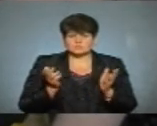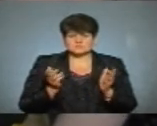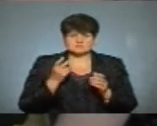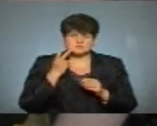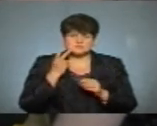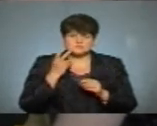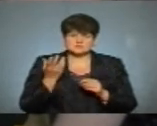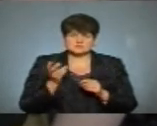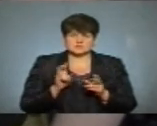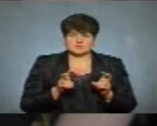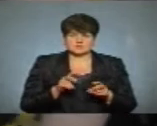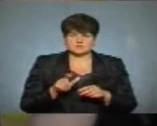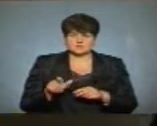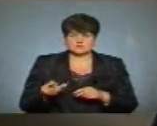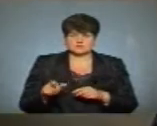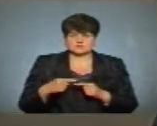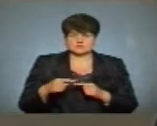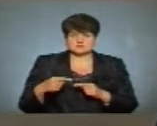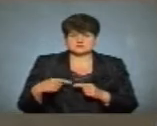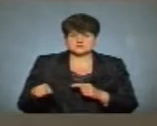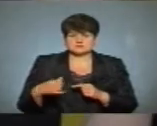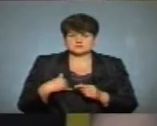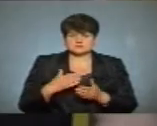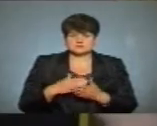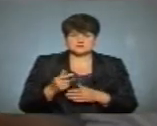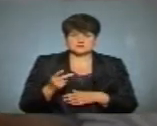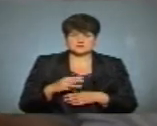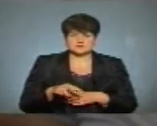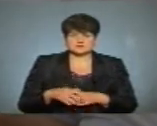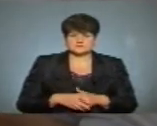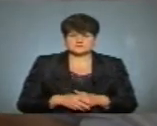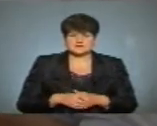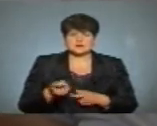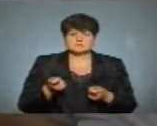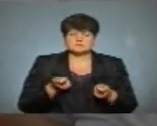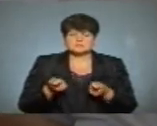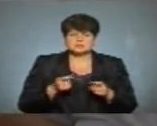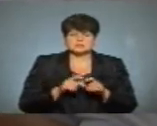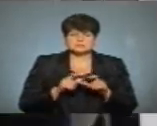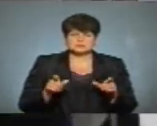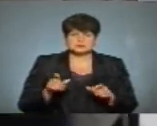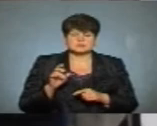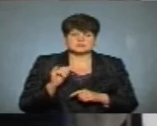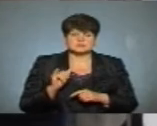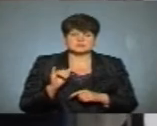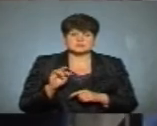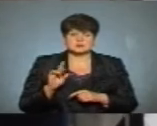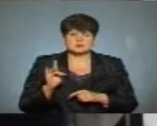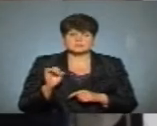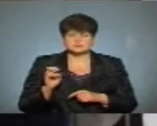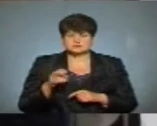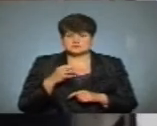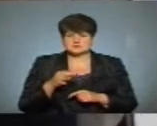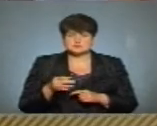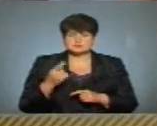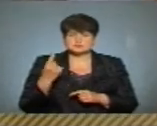завжди заходять люди. Дистанція в нас є 1,5 метра. Адміністраторка закладу Інна Яремчук розповіла, за тиждень їхній